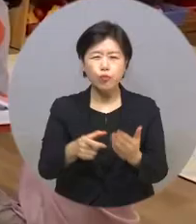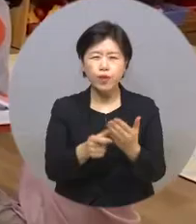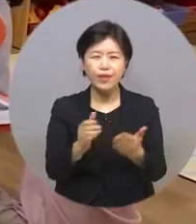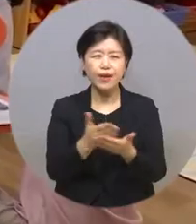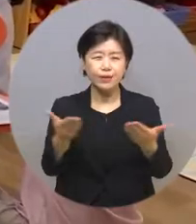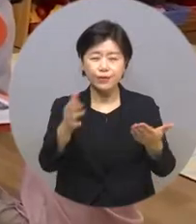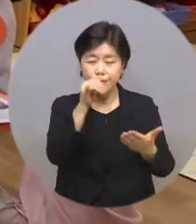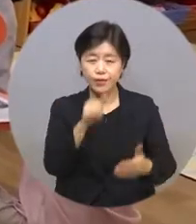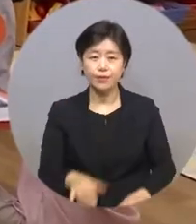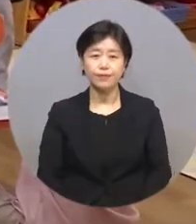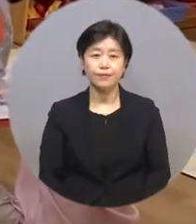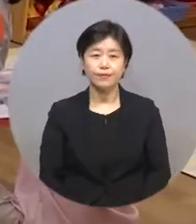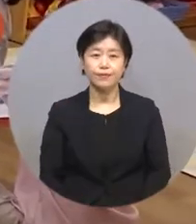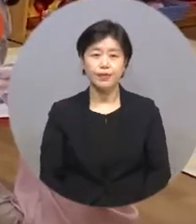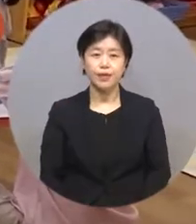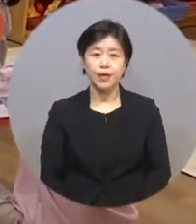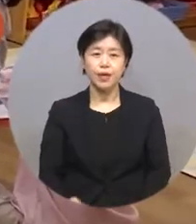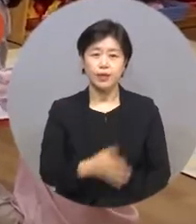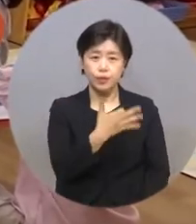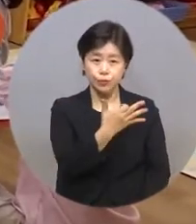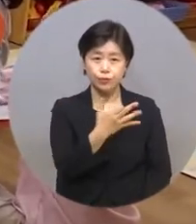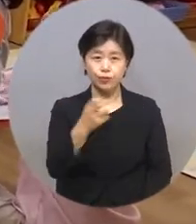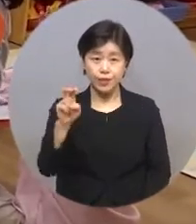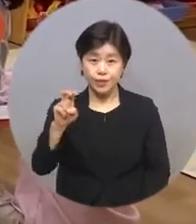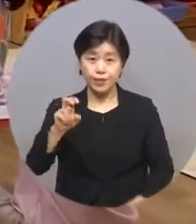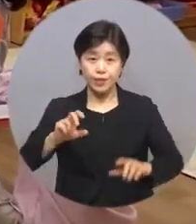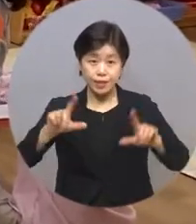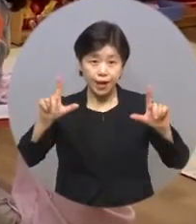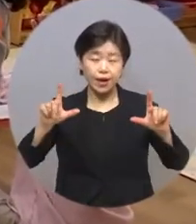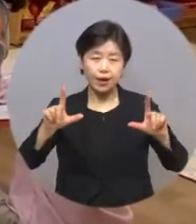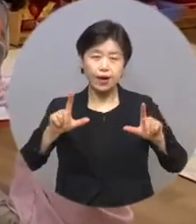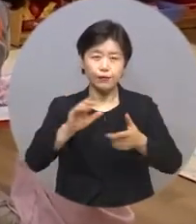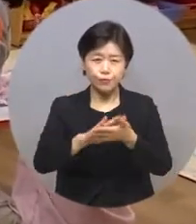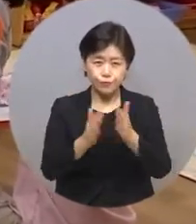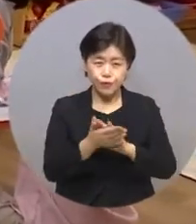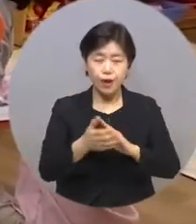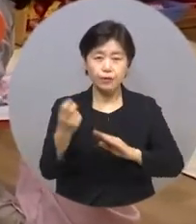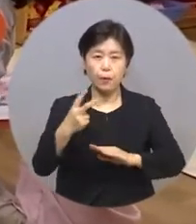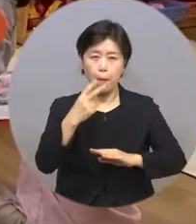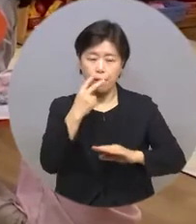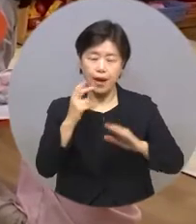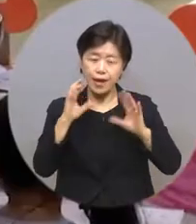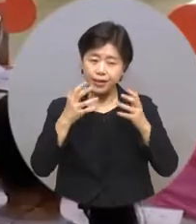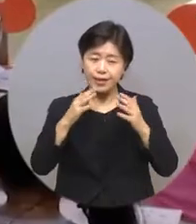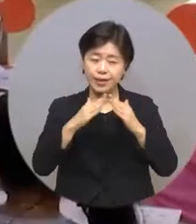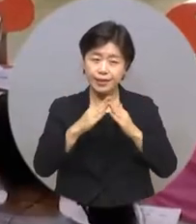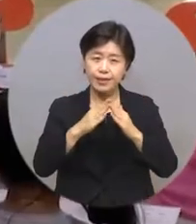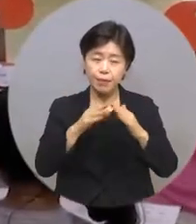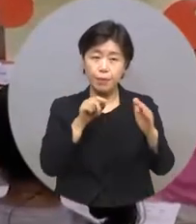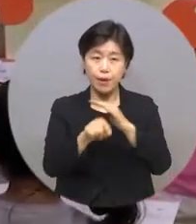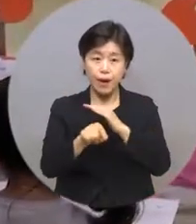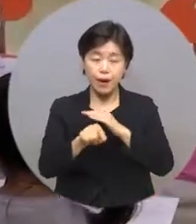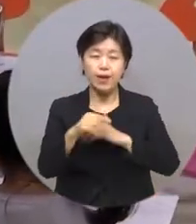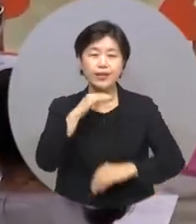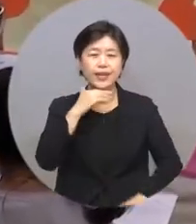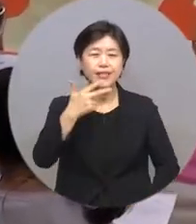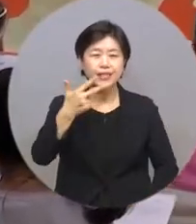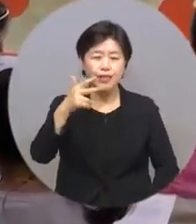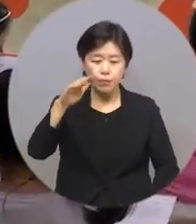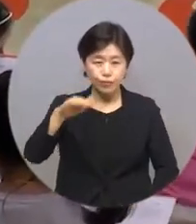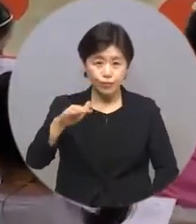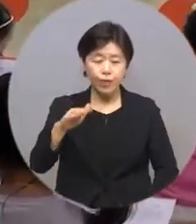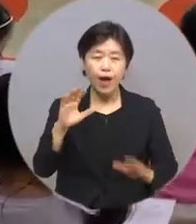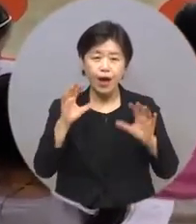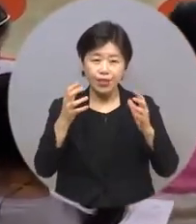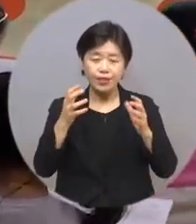19 20일 양일간 유치원 및 어린이집에 방문해서 7세 어린이 대상으로 치매 인식개선 교육 및